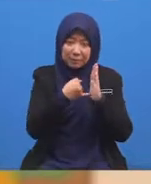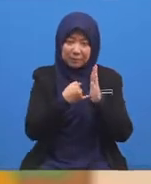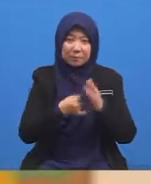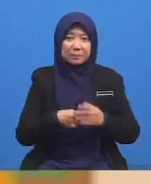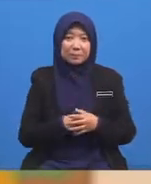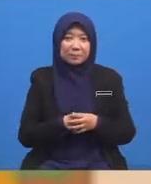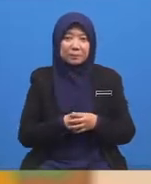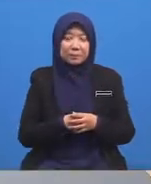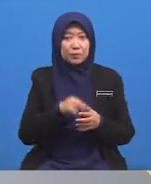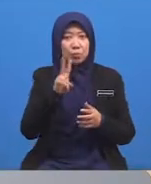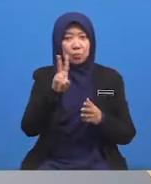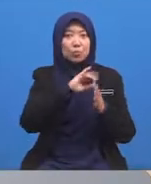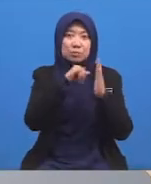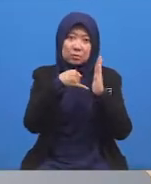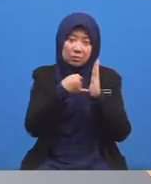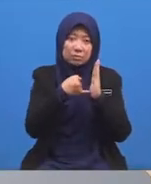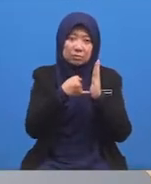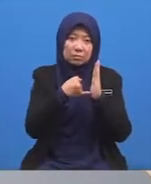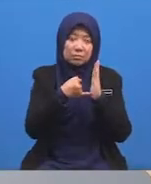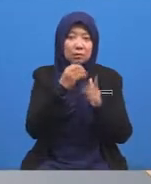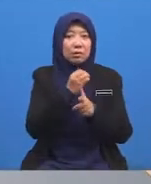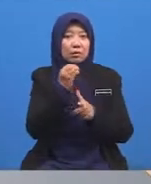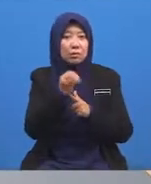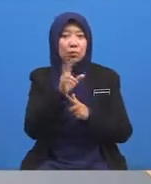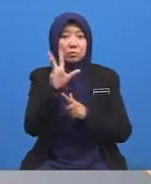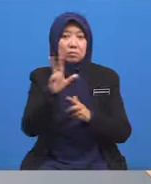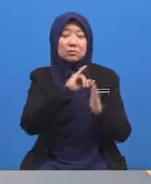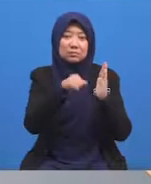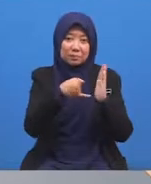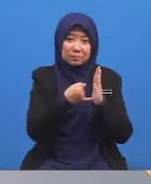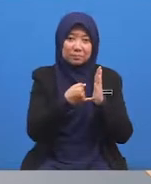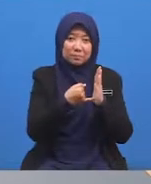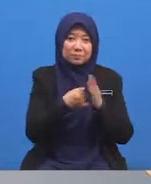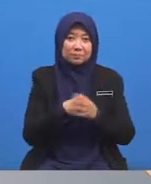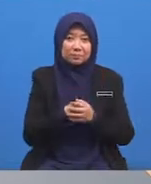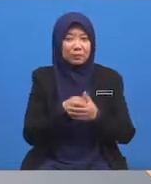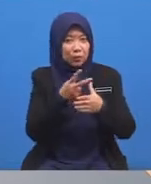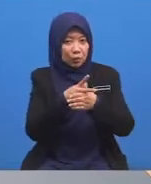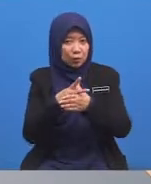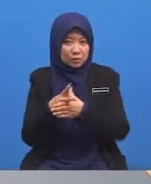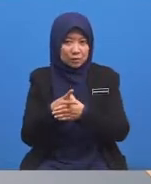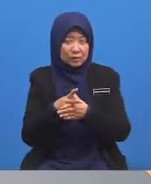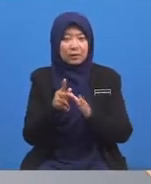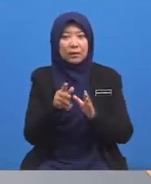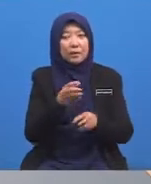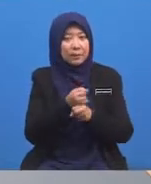selepas 1 jam, 2 jam atau 3 jam.